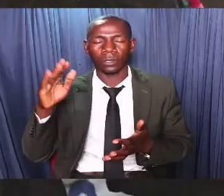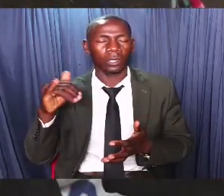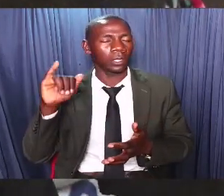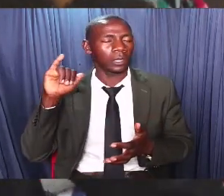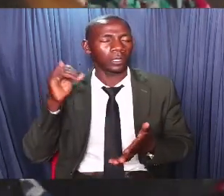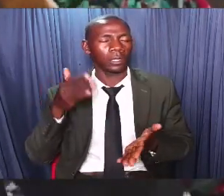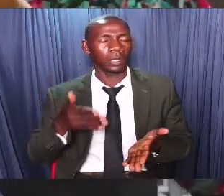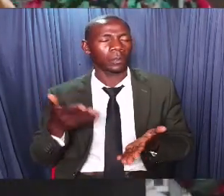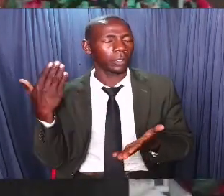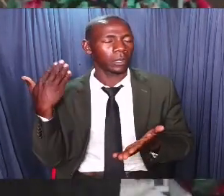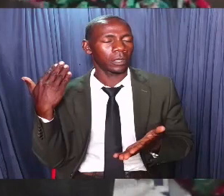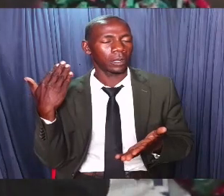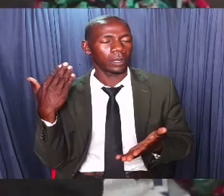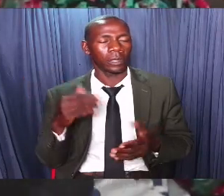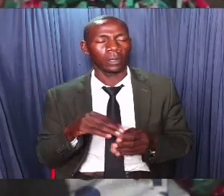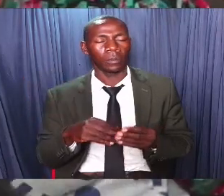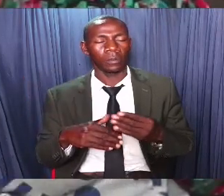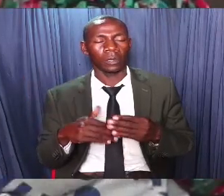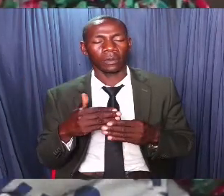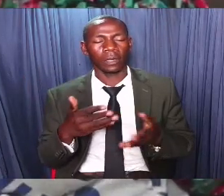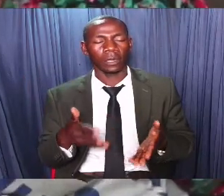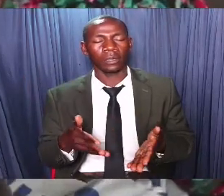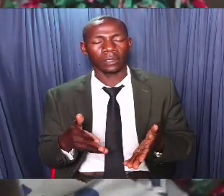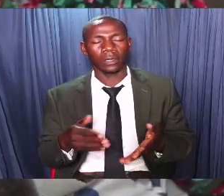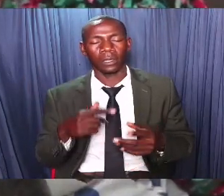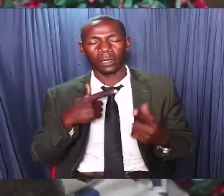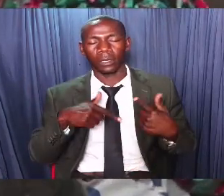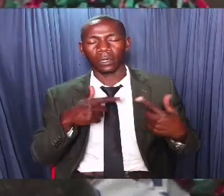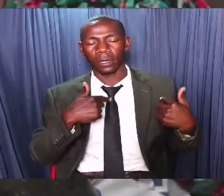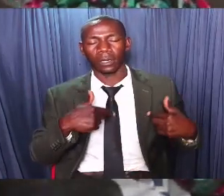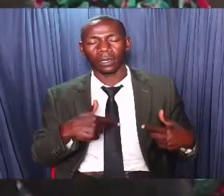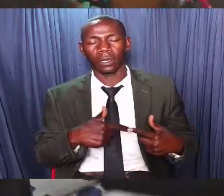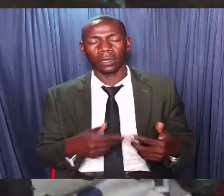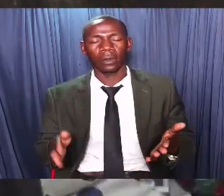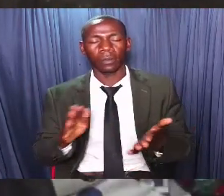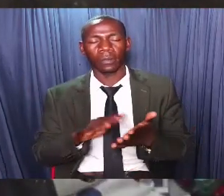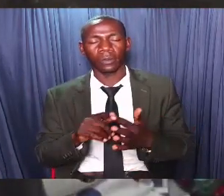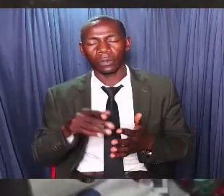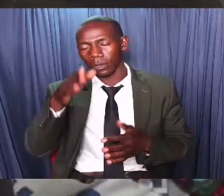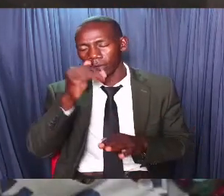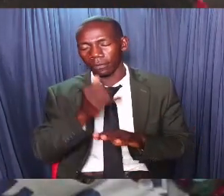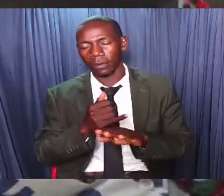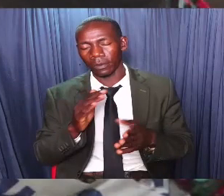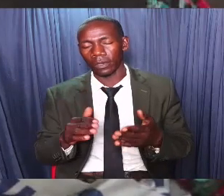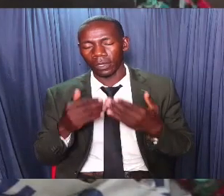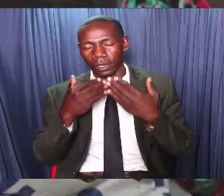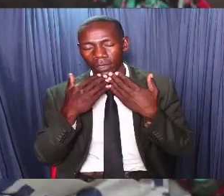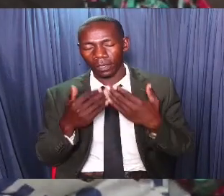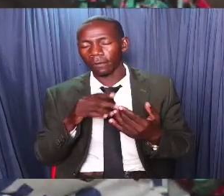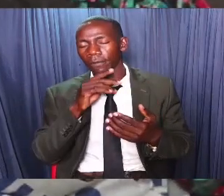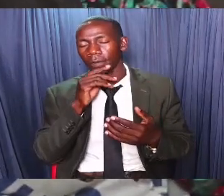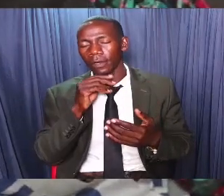leo na hata milele. Bwana umetujalia, Bwana mioyoni mwetu kukurudia Mungu mwanzilishi. Ninakushukuru